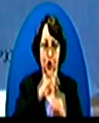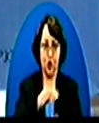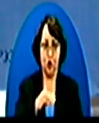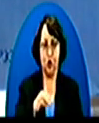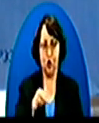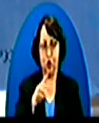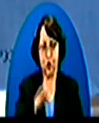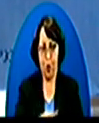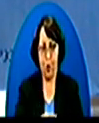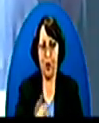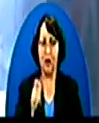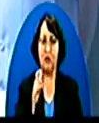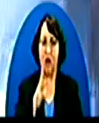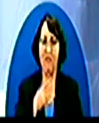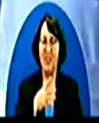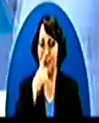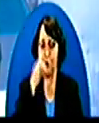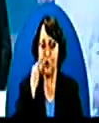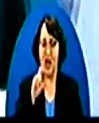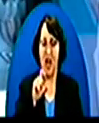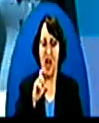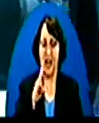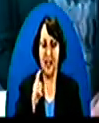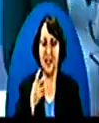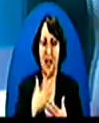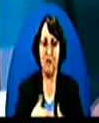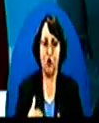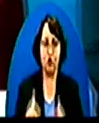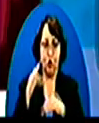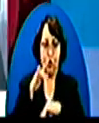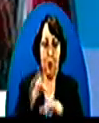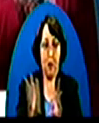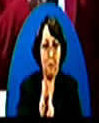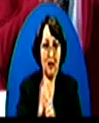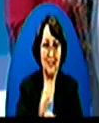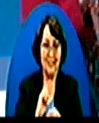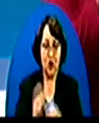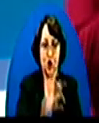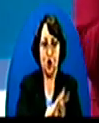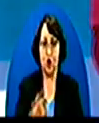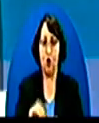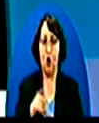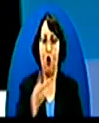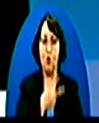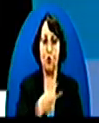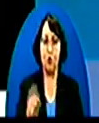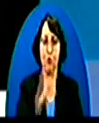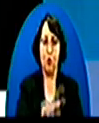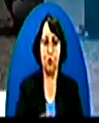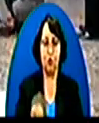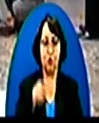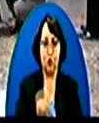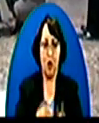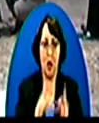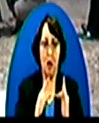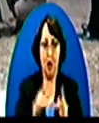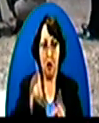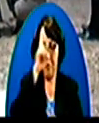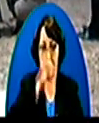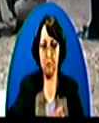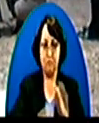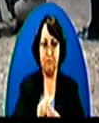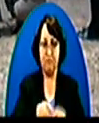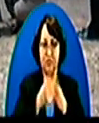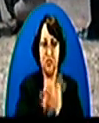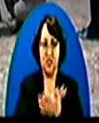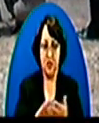сангийн хамтын дэмжлэгээр эмнэлгийн барилгыг барьхаар болсон юм. За тэдний хамтарсан төслийн хүрээнд 200 хүүхдийн эмнэлгийг шинээр бариад байна.